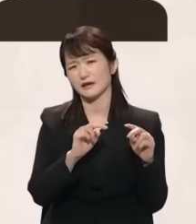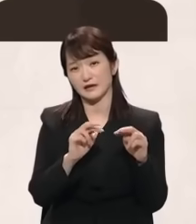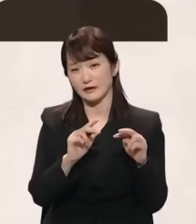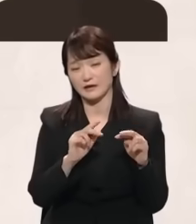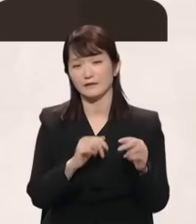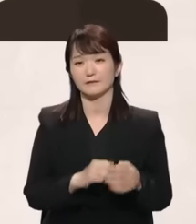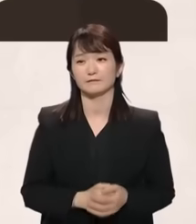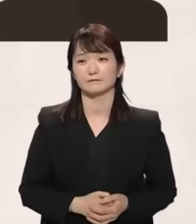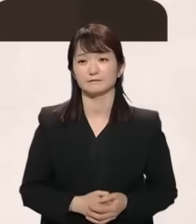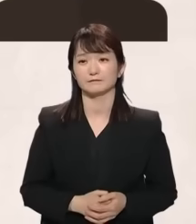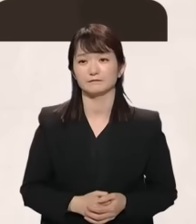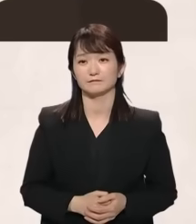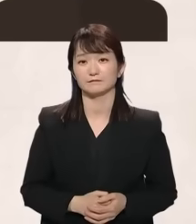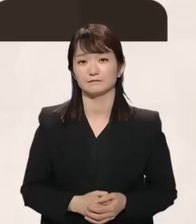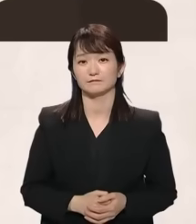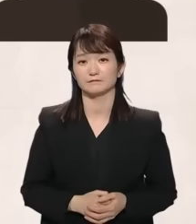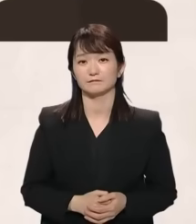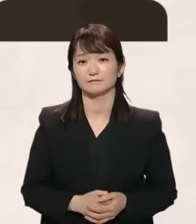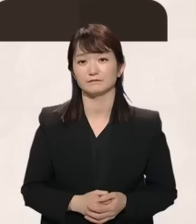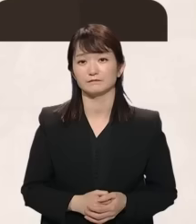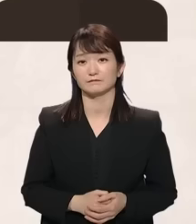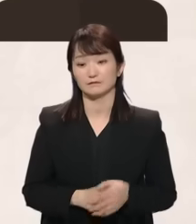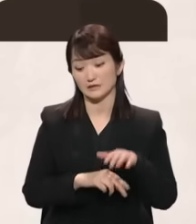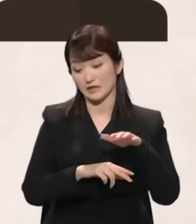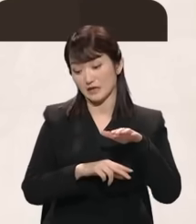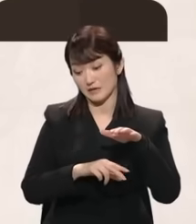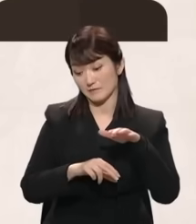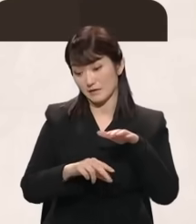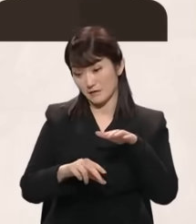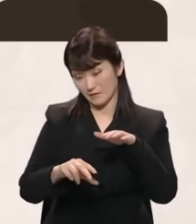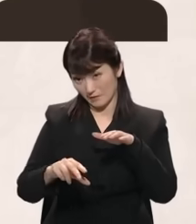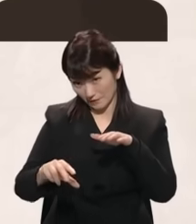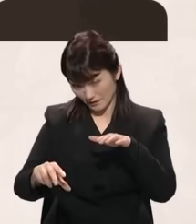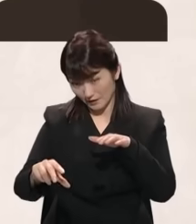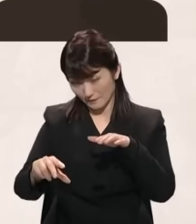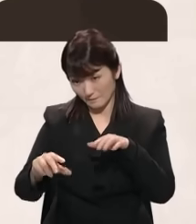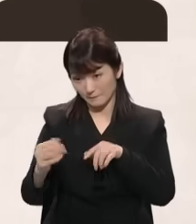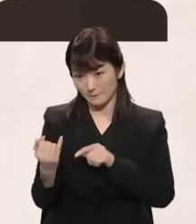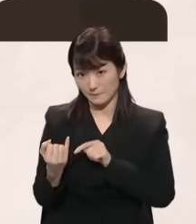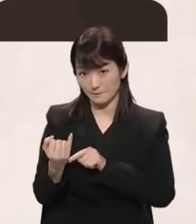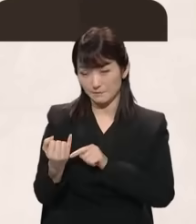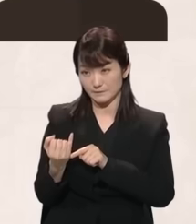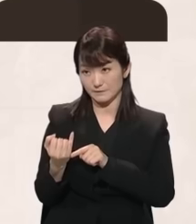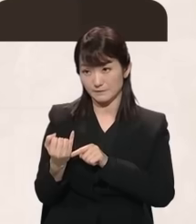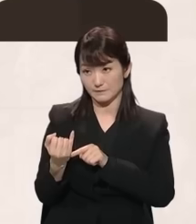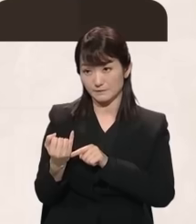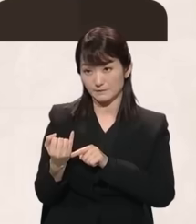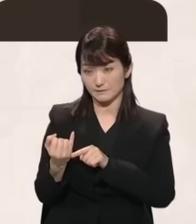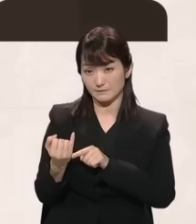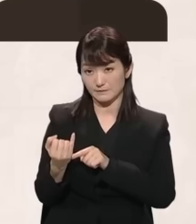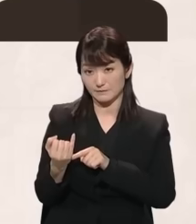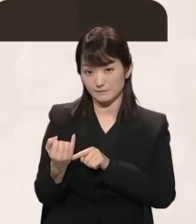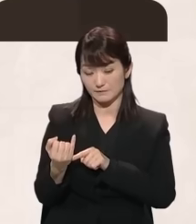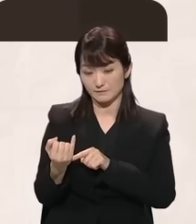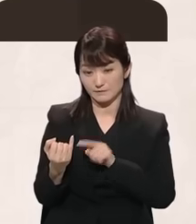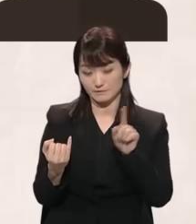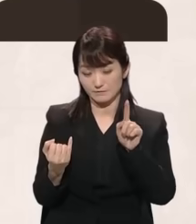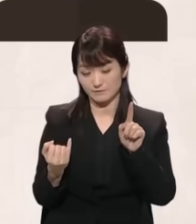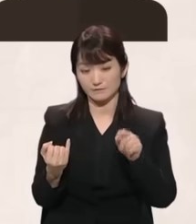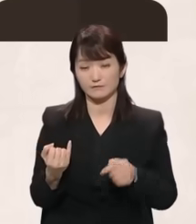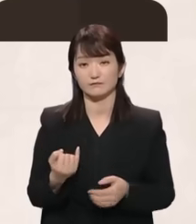갑자기이 해당역 지하철이 이제 도착을 했습니다 그러니까이 여성이 어 거두 절미하고